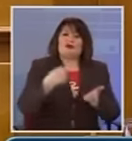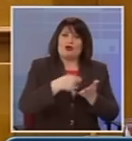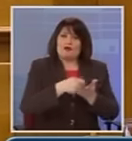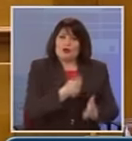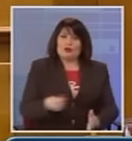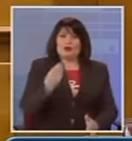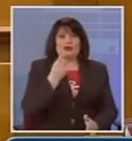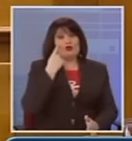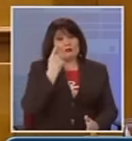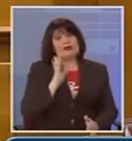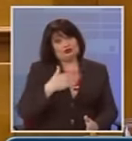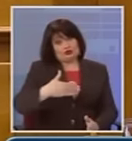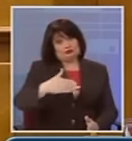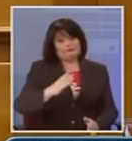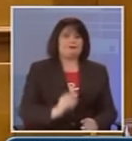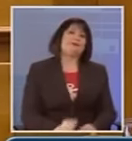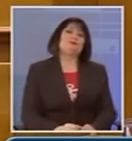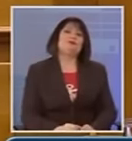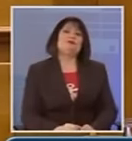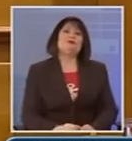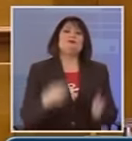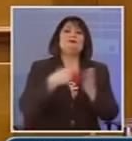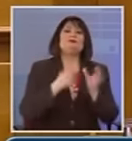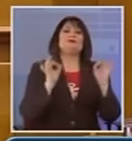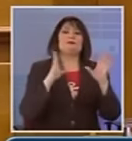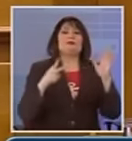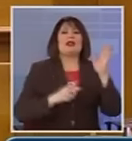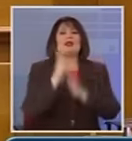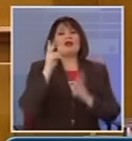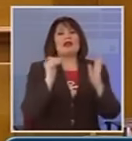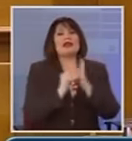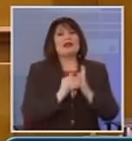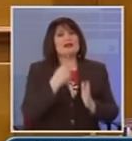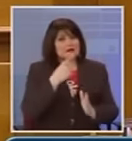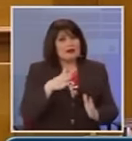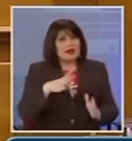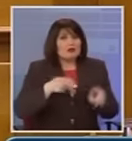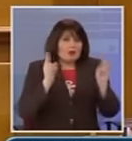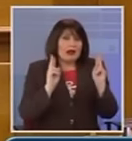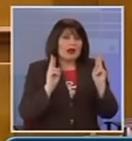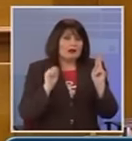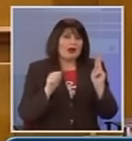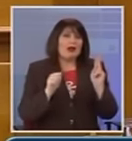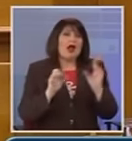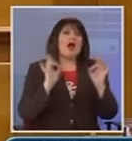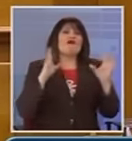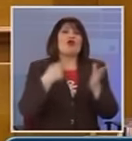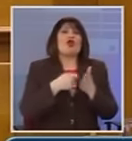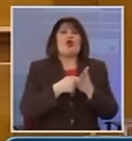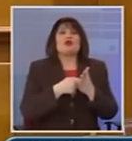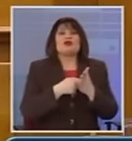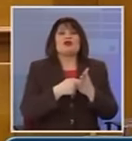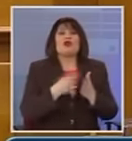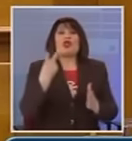μέτρα μου μυρίζουν και εδώ. Για την αύξηση του αφορολόγου του 12.000 είμαστε οι πρώτοι που θα το θέλαμε, μακάρι. Πρέπει μόνο να μας πείτε